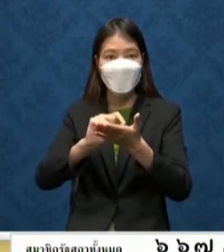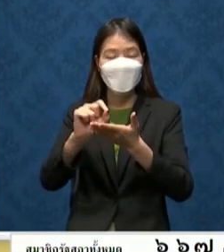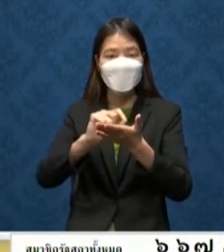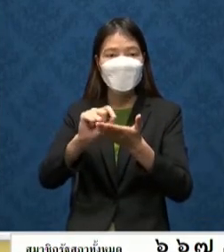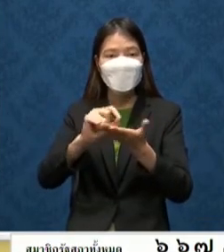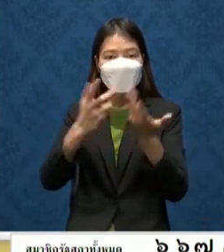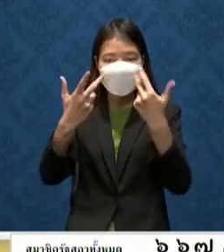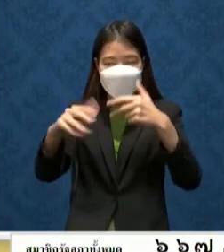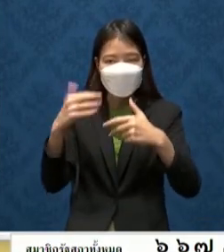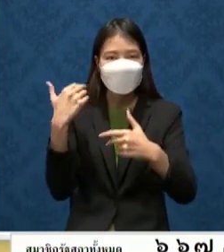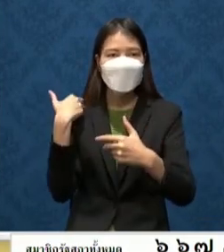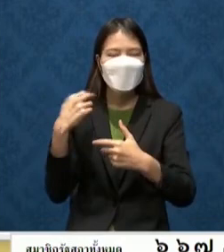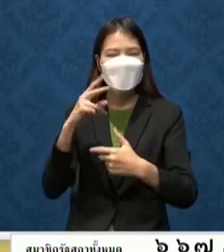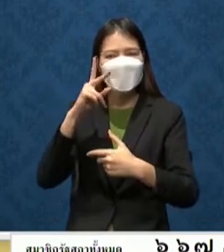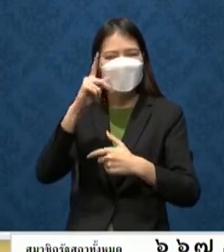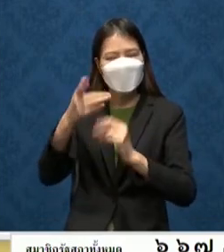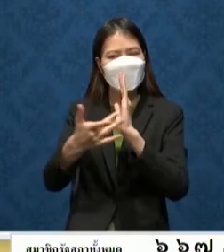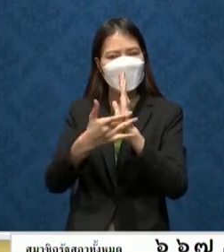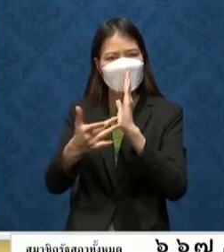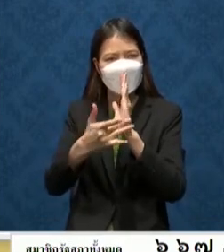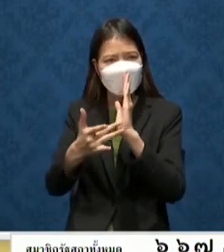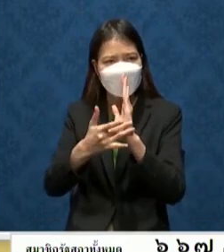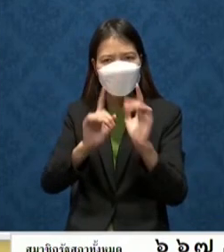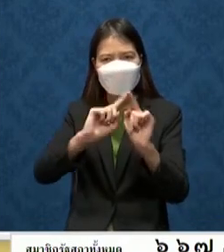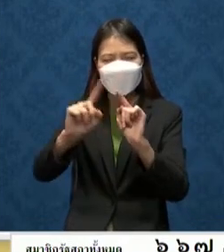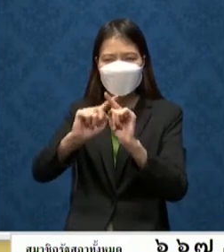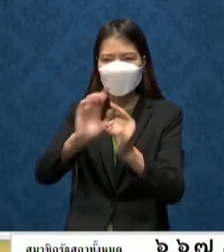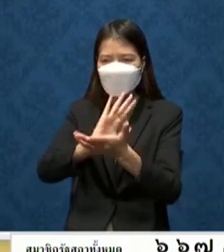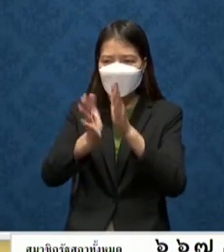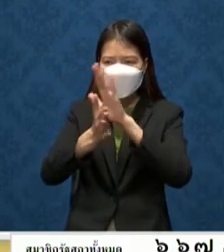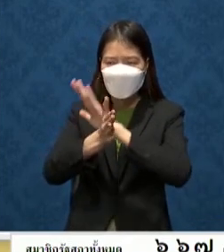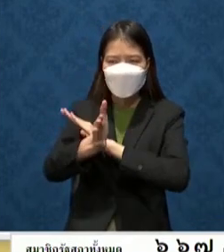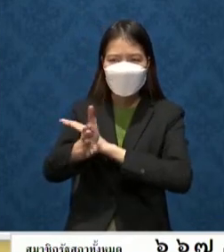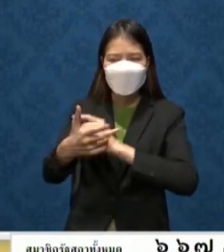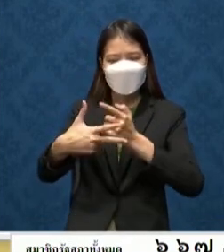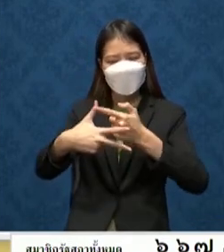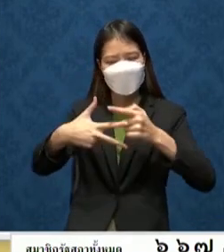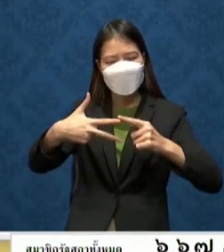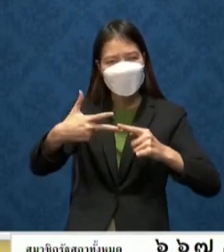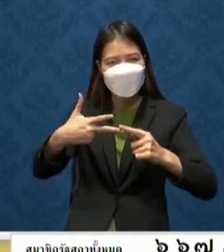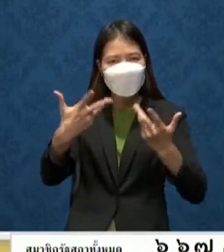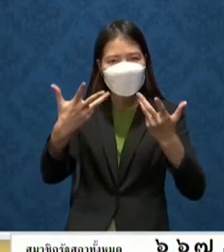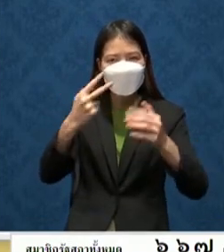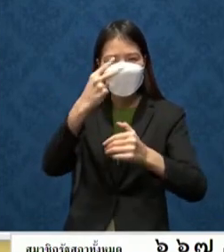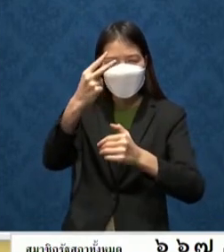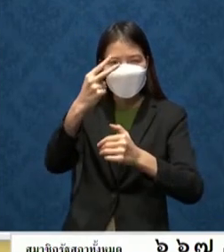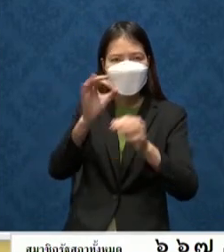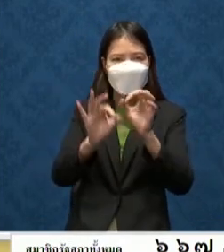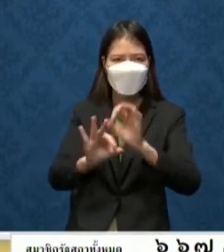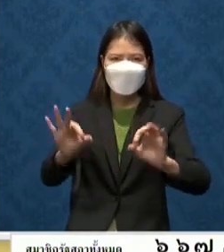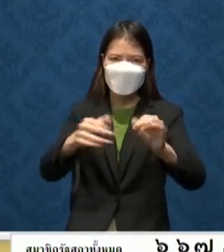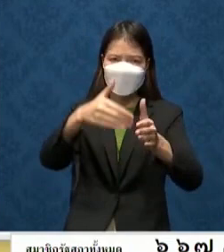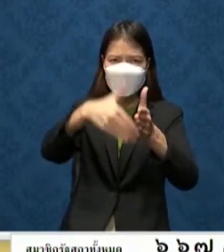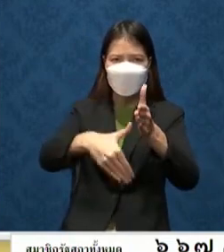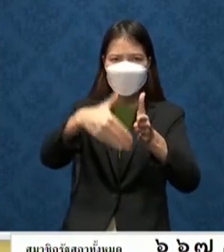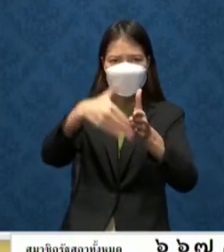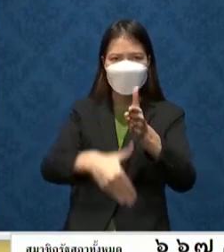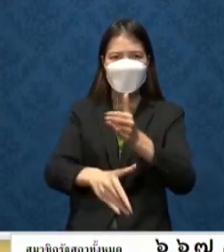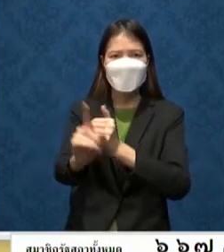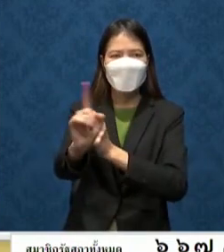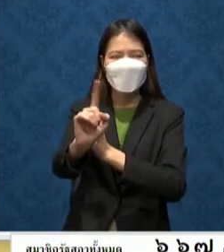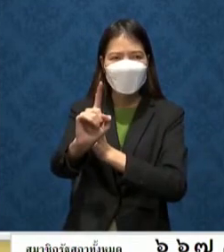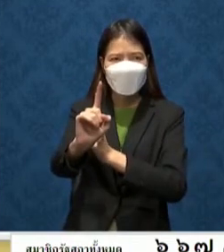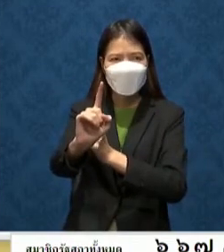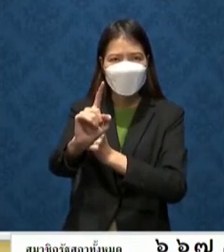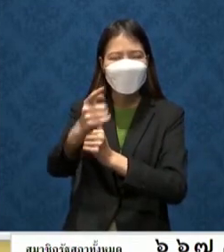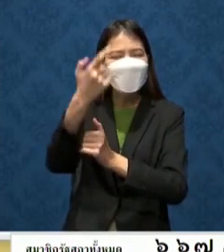มและสื่อตาง เปลยปลงไปอันนี้ 2-3 ข้อนี้ดีฉันกมองเหนว่ามัก็เป็นความขัดแย้งในทางคว